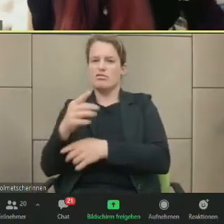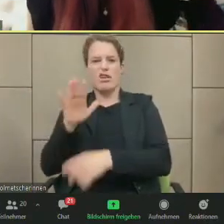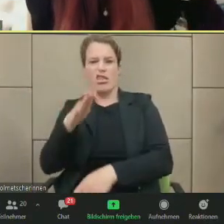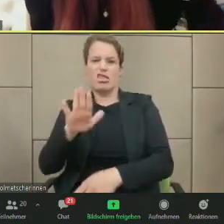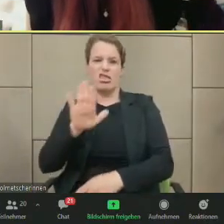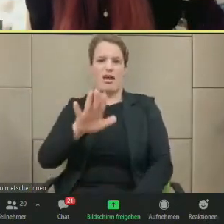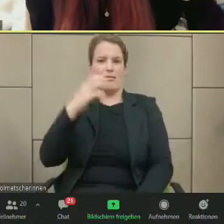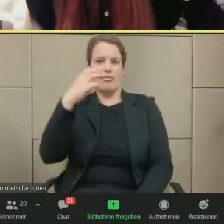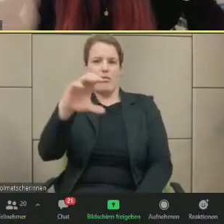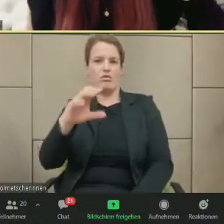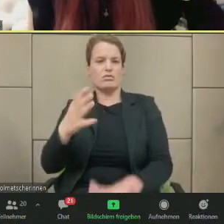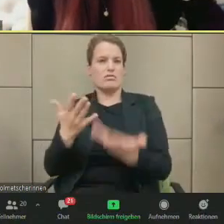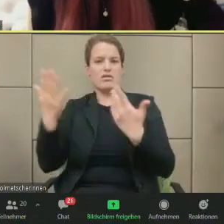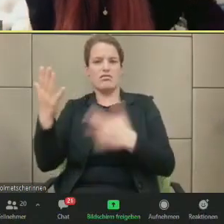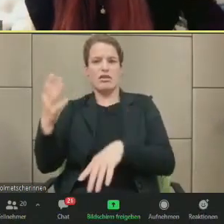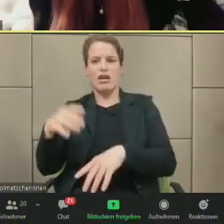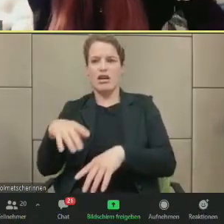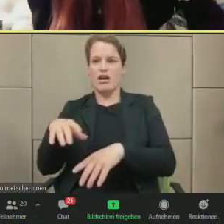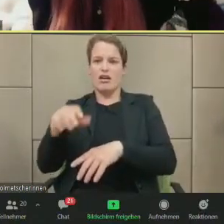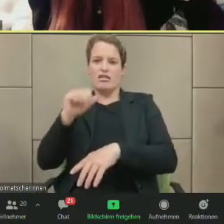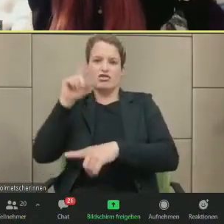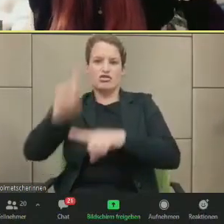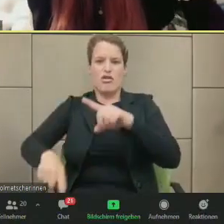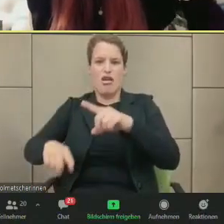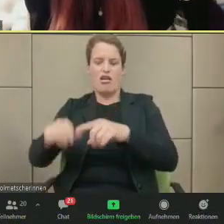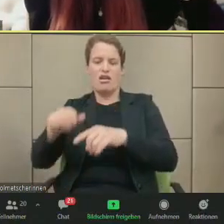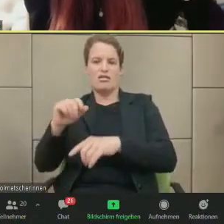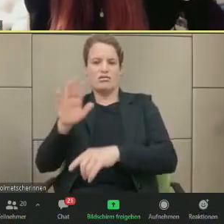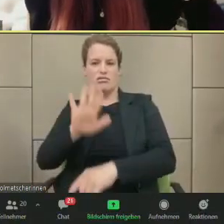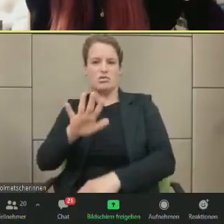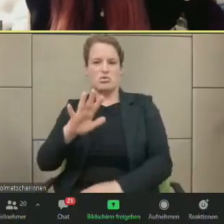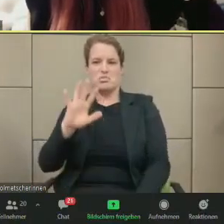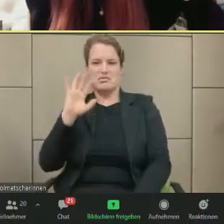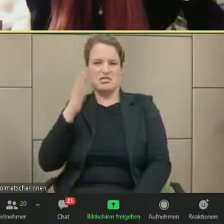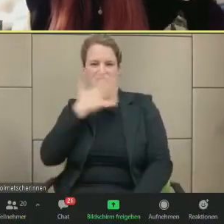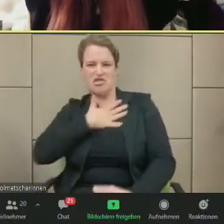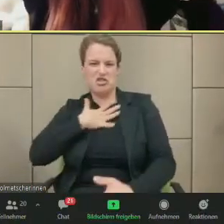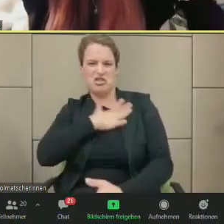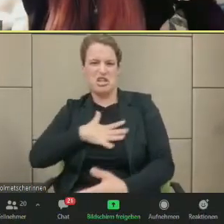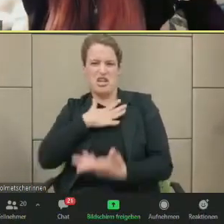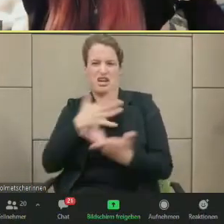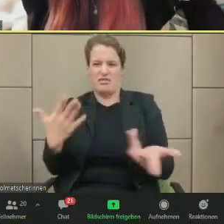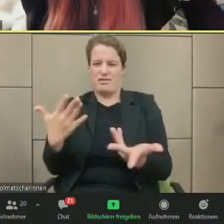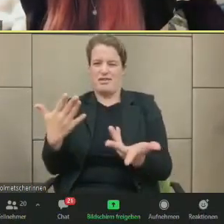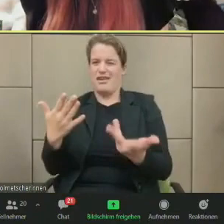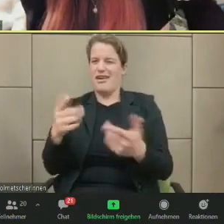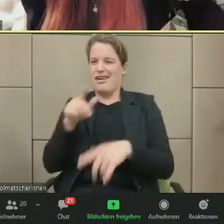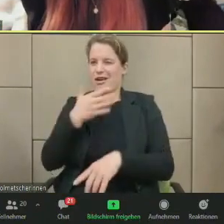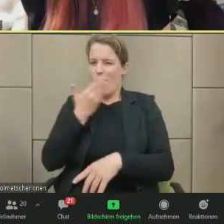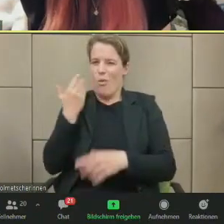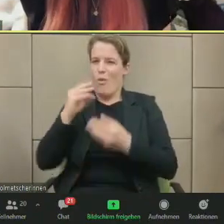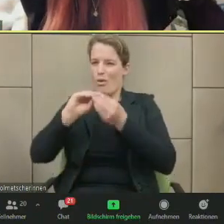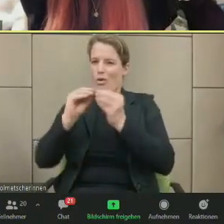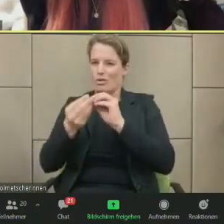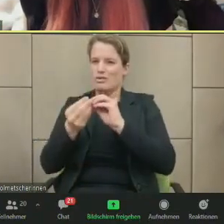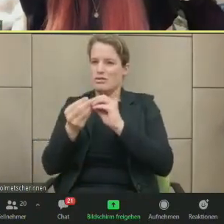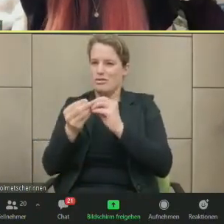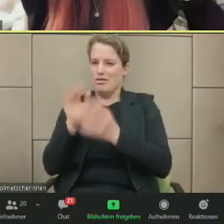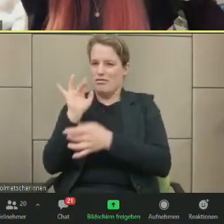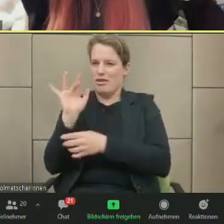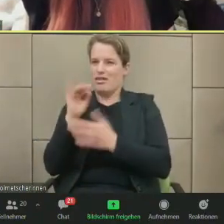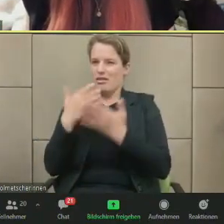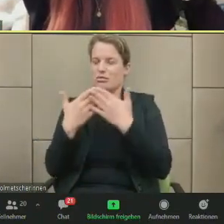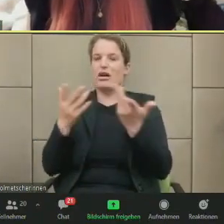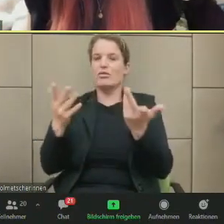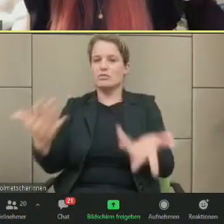schlecht, was du machst und du bist schier und ich weiß nicht. Das ist ja keine konstruktive Kritik und darauf muss man sich nicht einlassen. Und es ist auch okay, wenn man